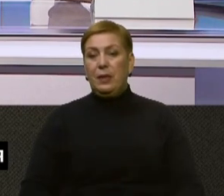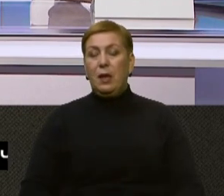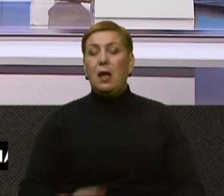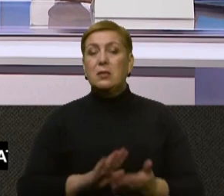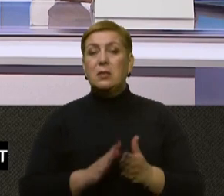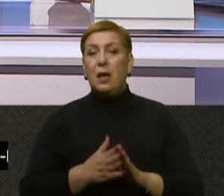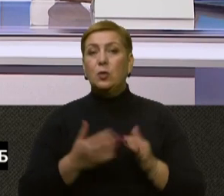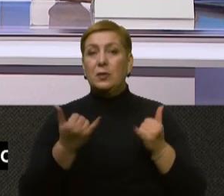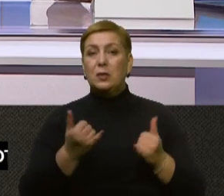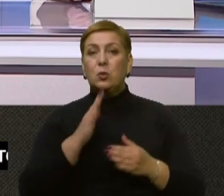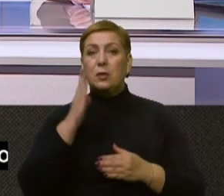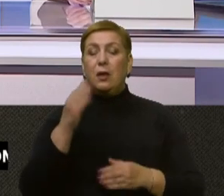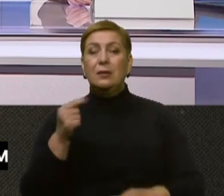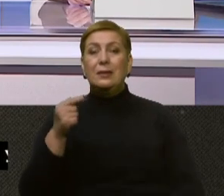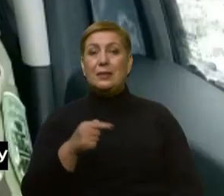Станом на сьогодні на ранок